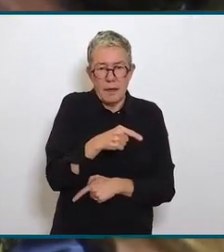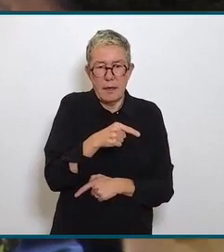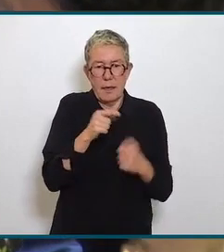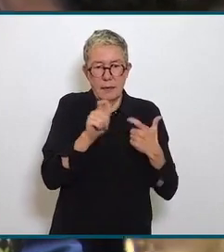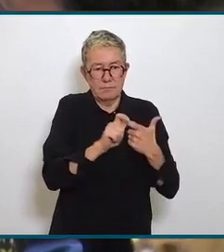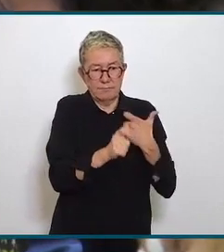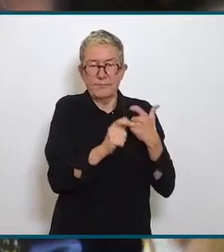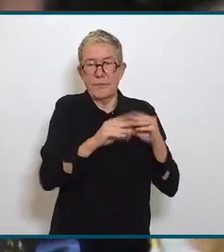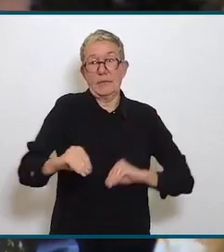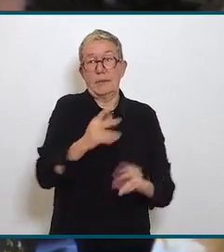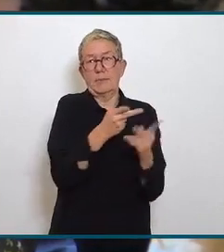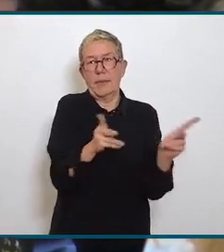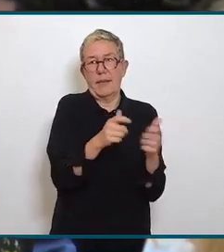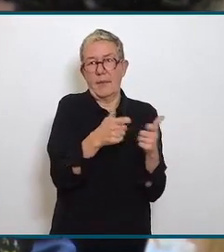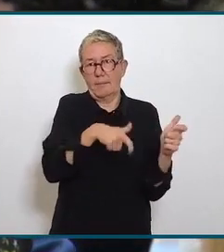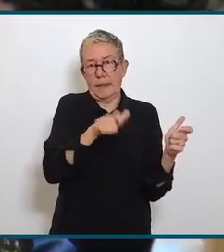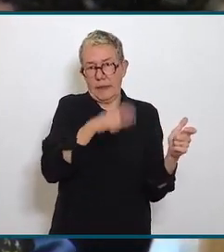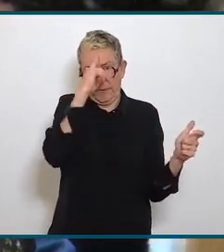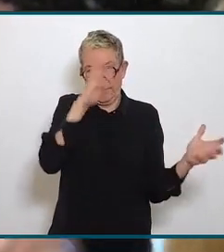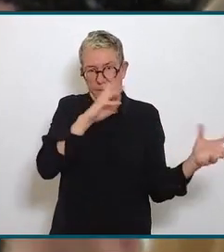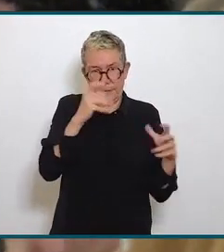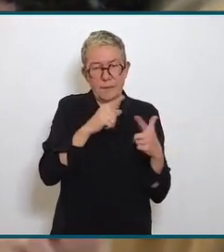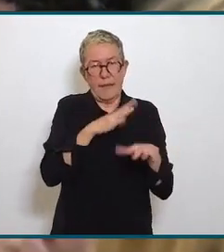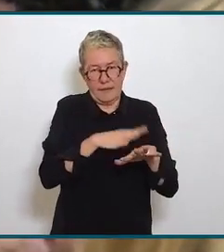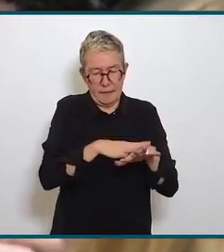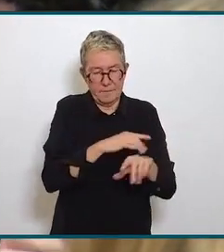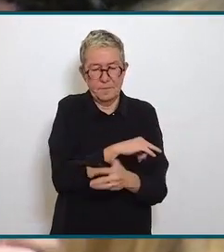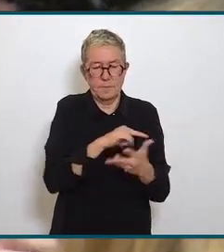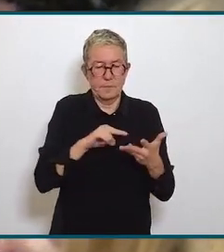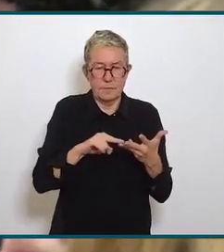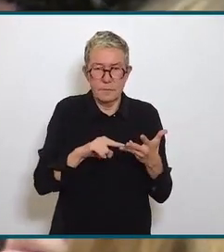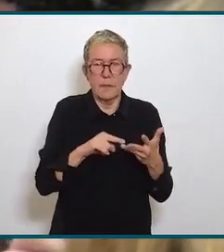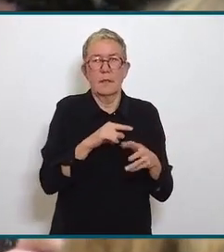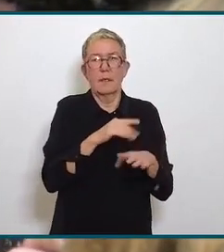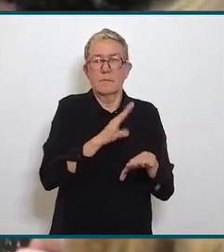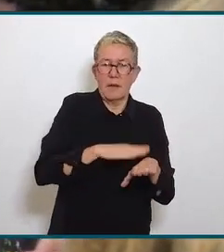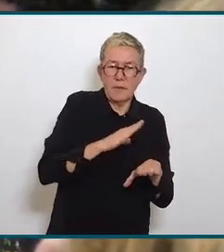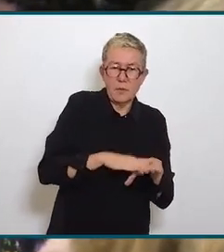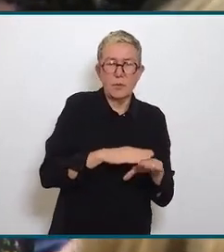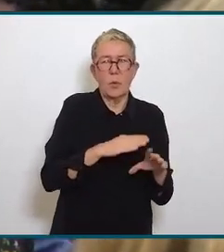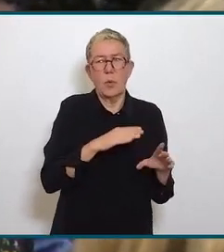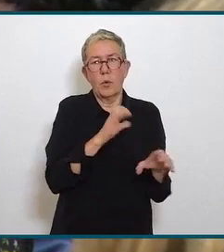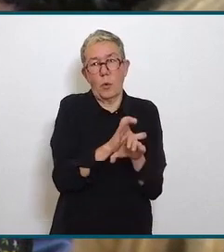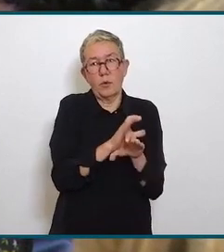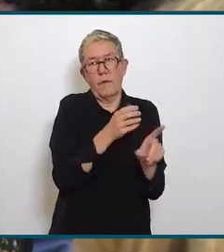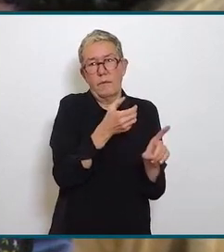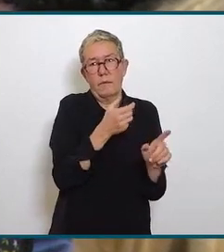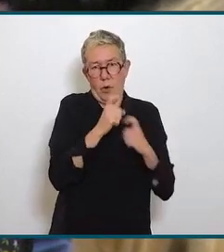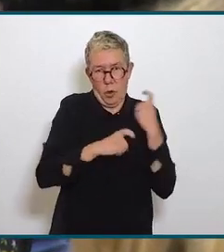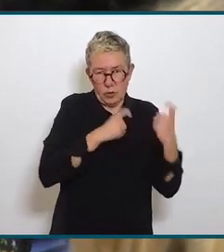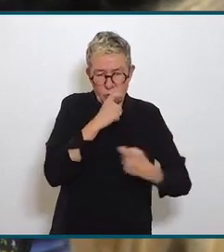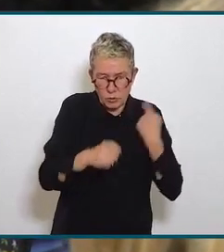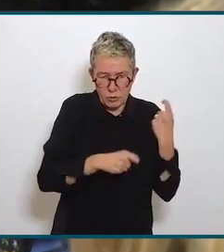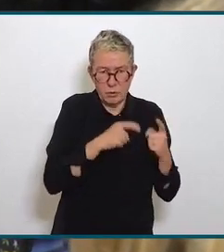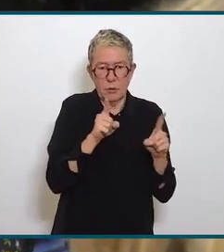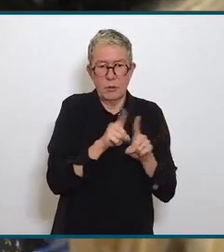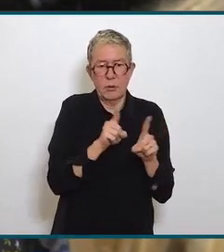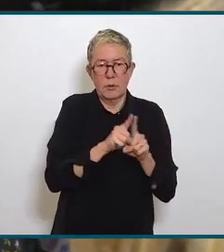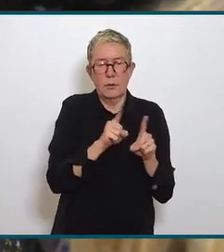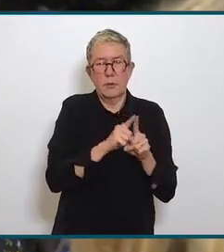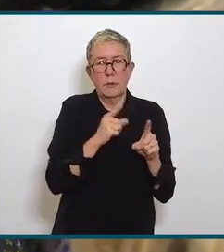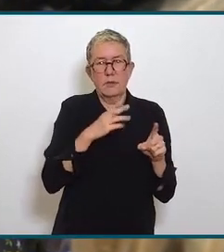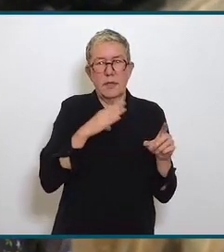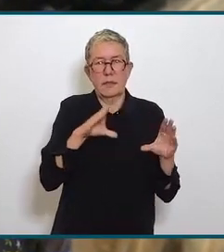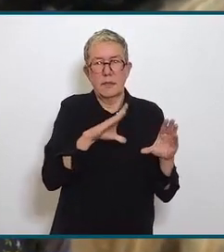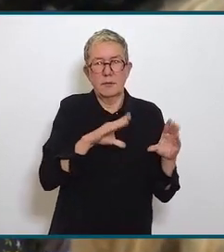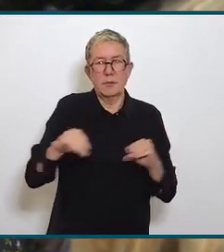l'espace public ou dans un quartier, la prévention et la lutte contre les violences et une régulation des usages de l'espace